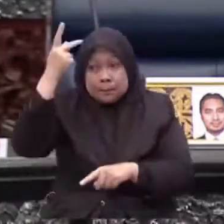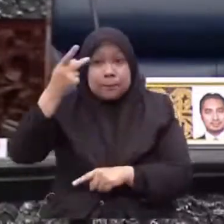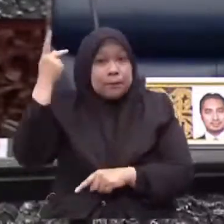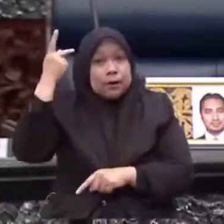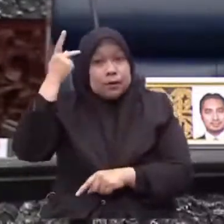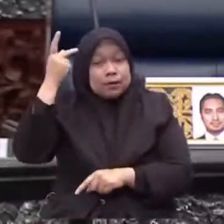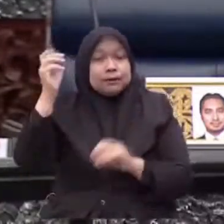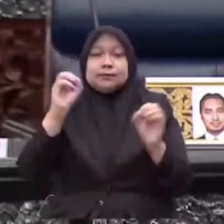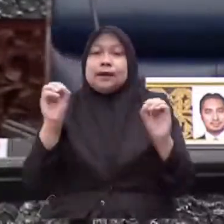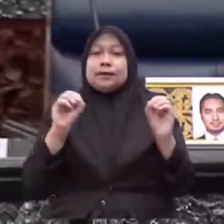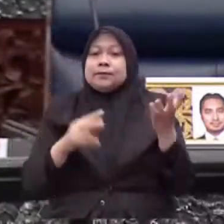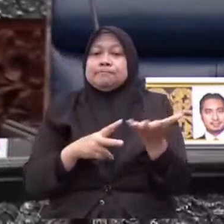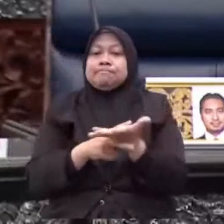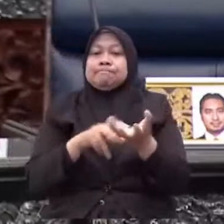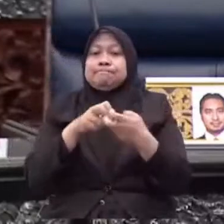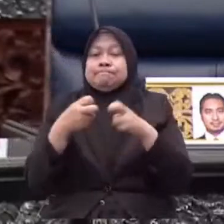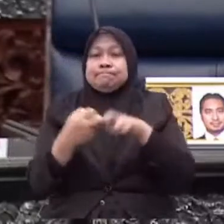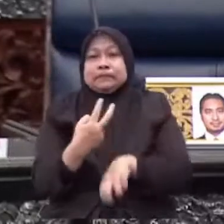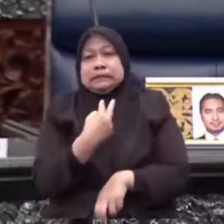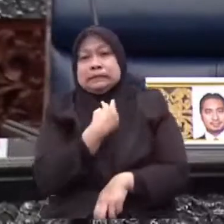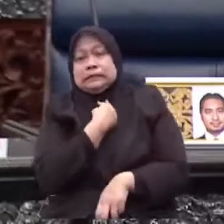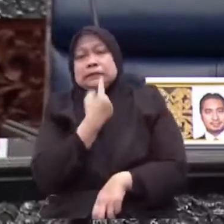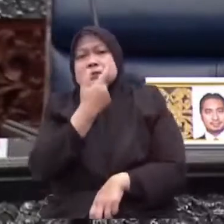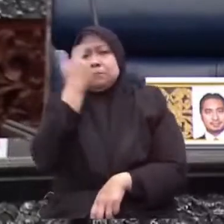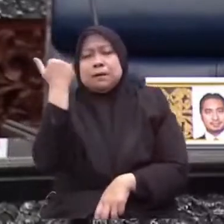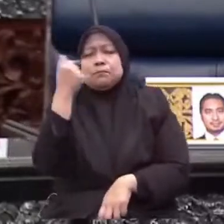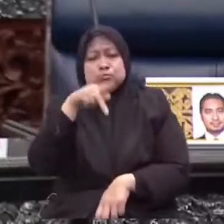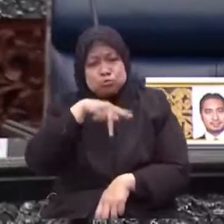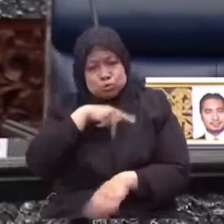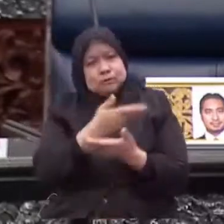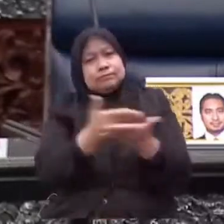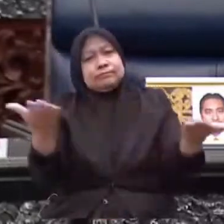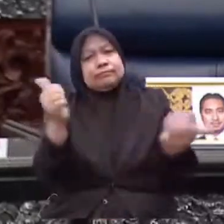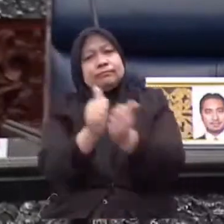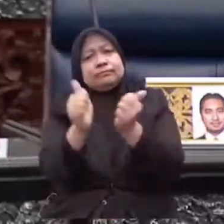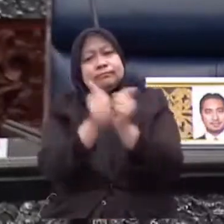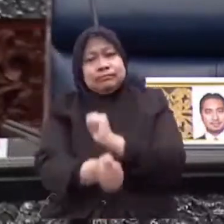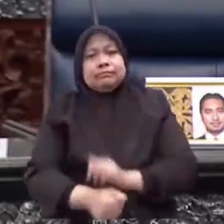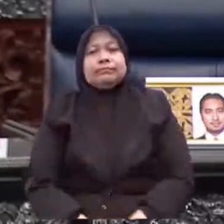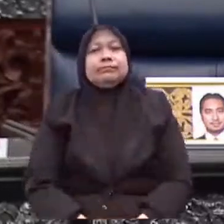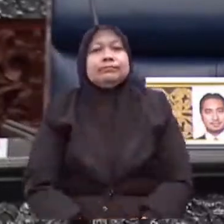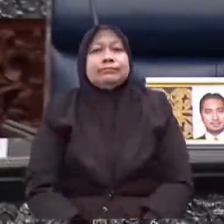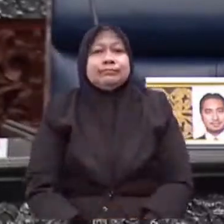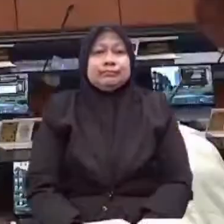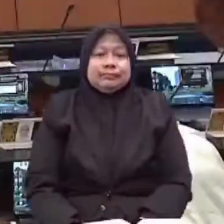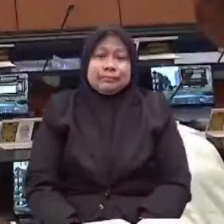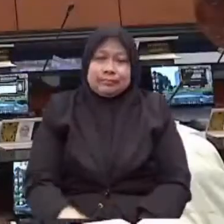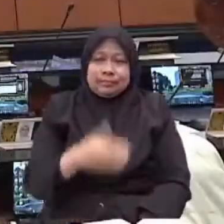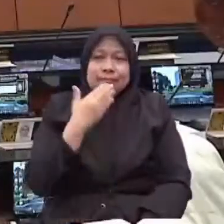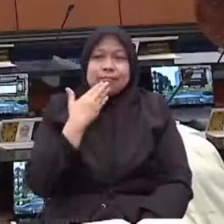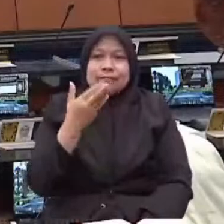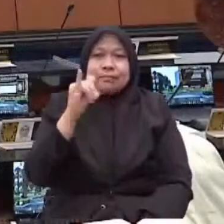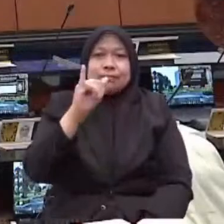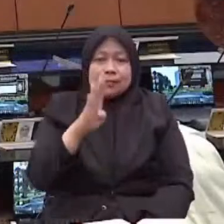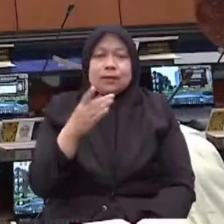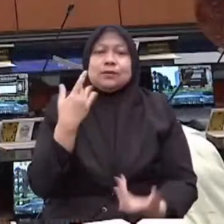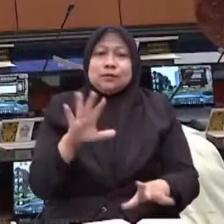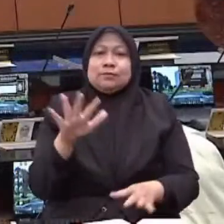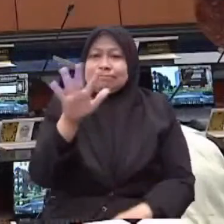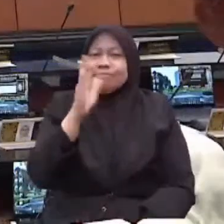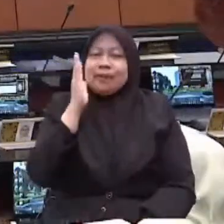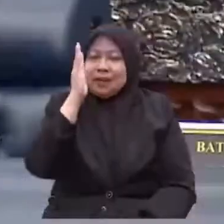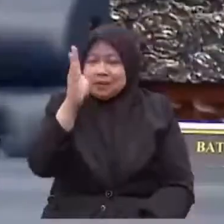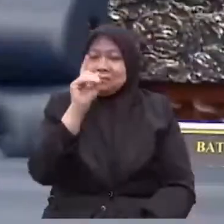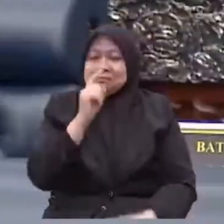tidak mencegahkan karena suka ini milik semua Terima kasih saya sudah